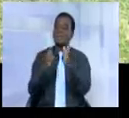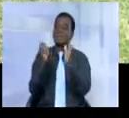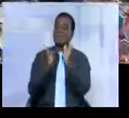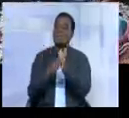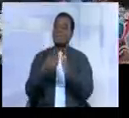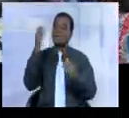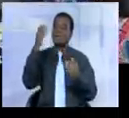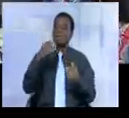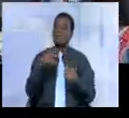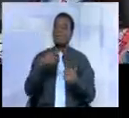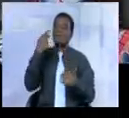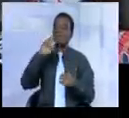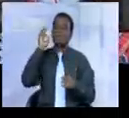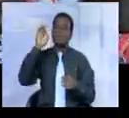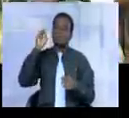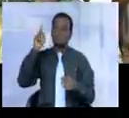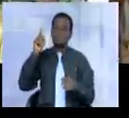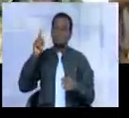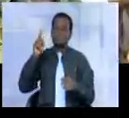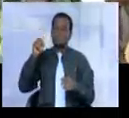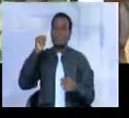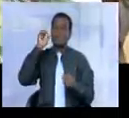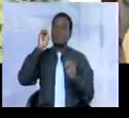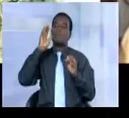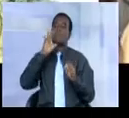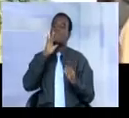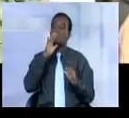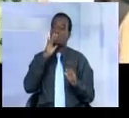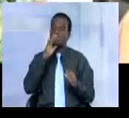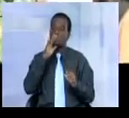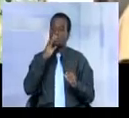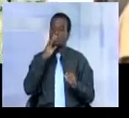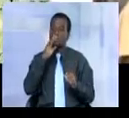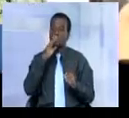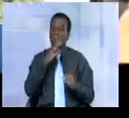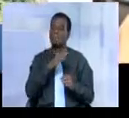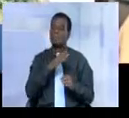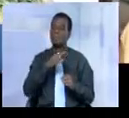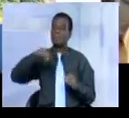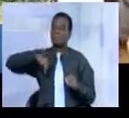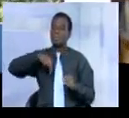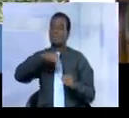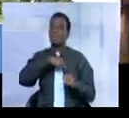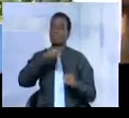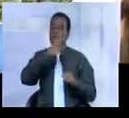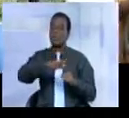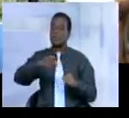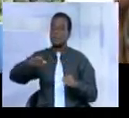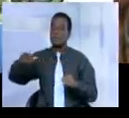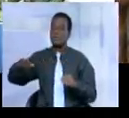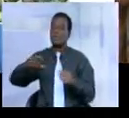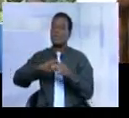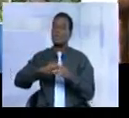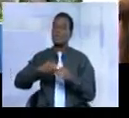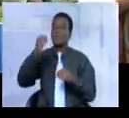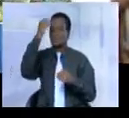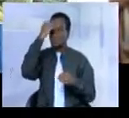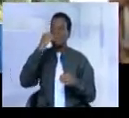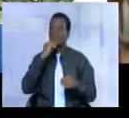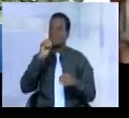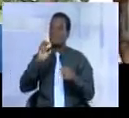l'aquaba aux deux premières dames. Maman Dominique, maman Akie, nous les enfants des orphelinats de